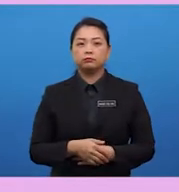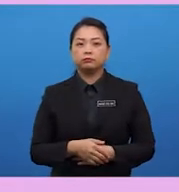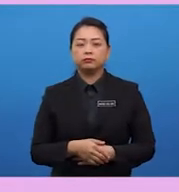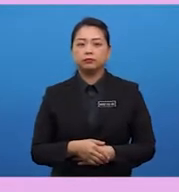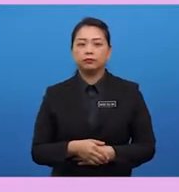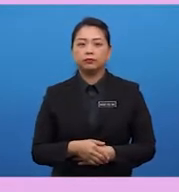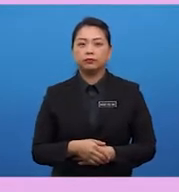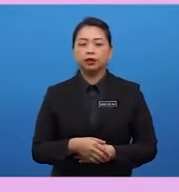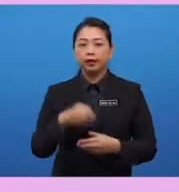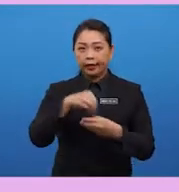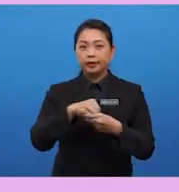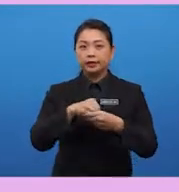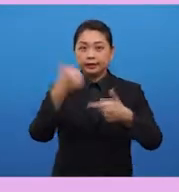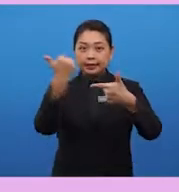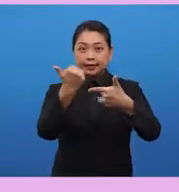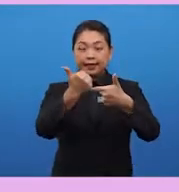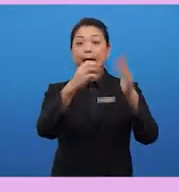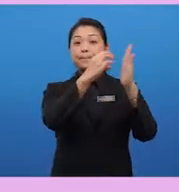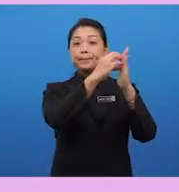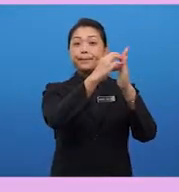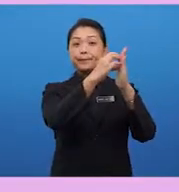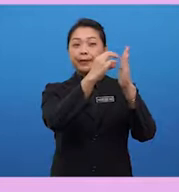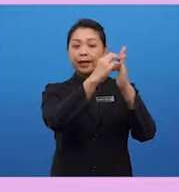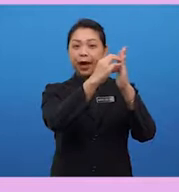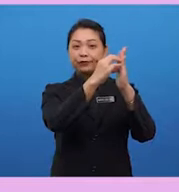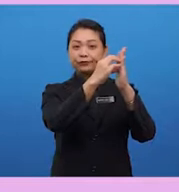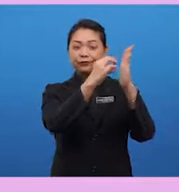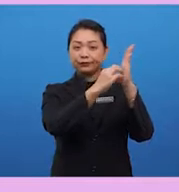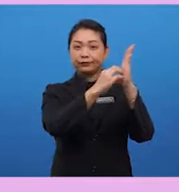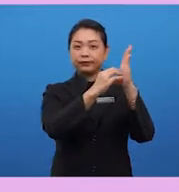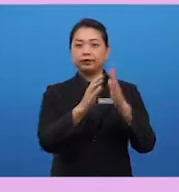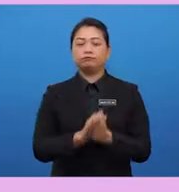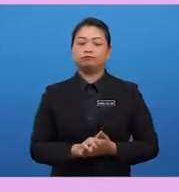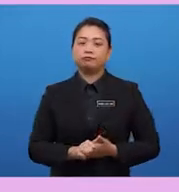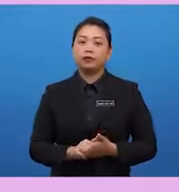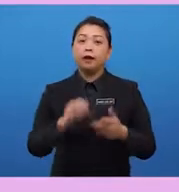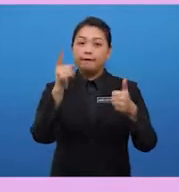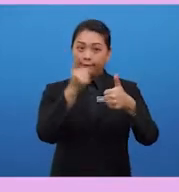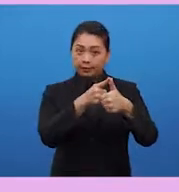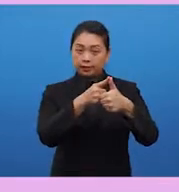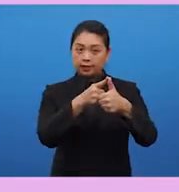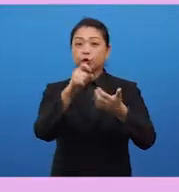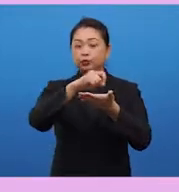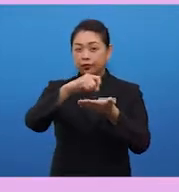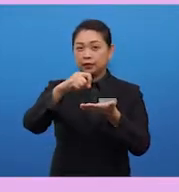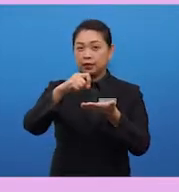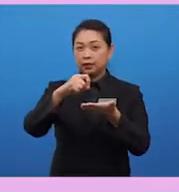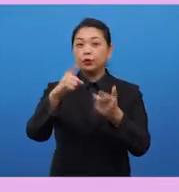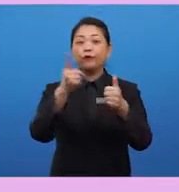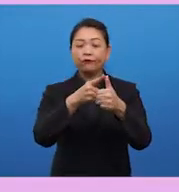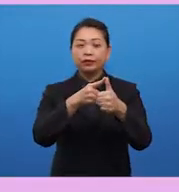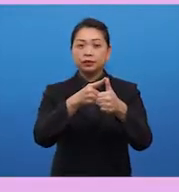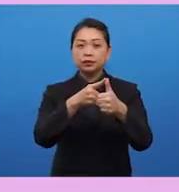second paragraph, the first reason you state your first reason of argument. In